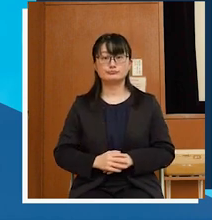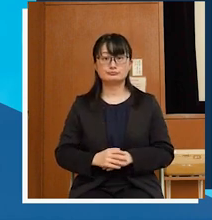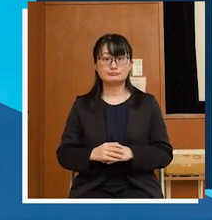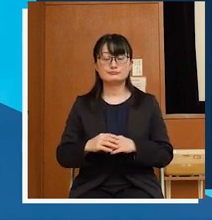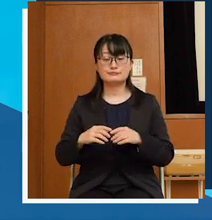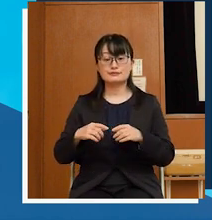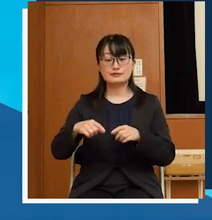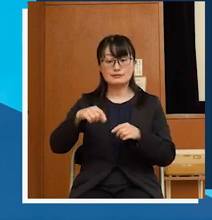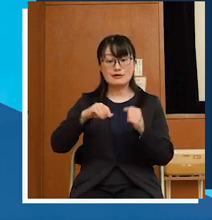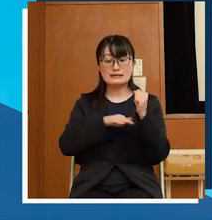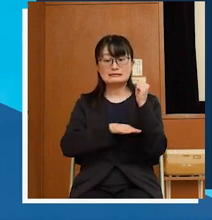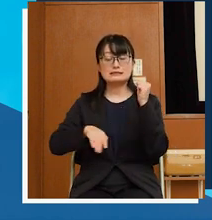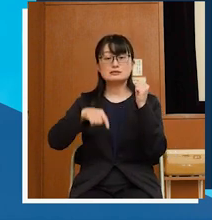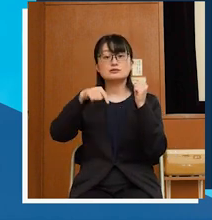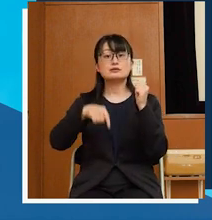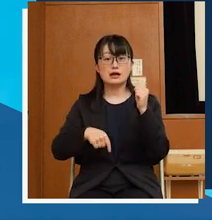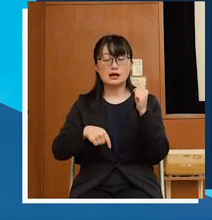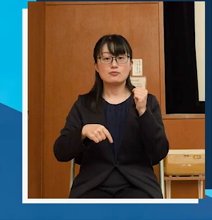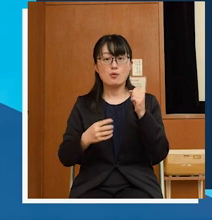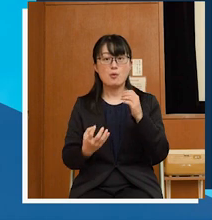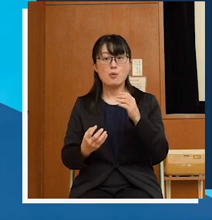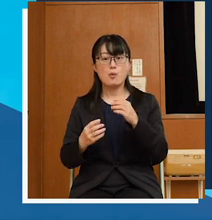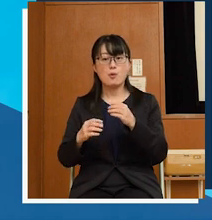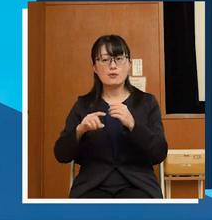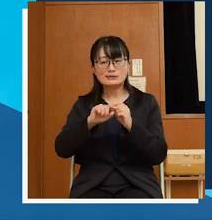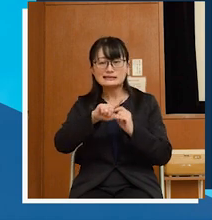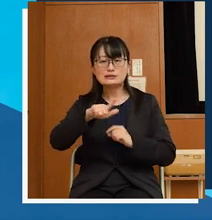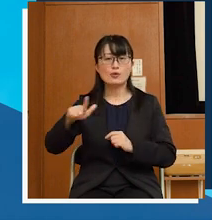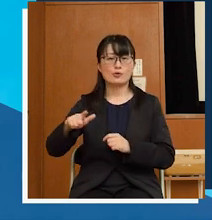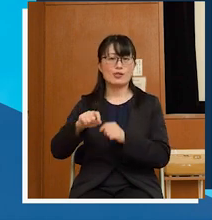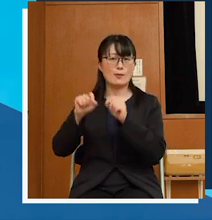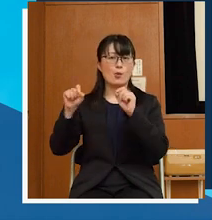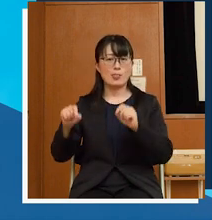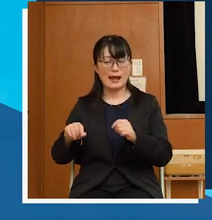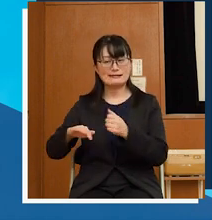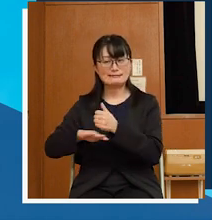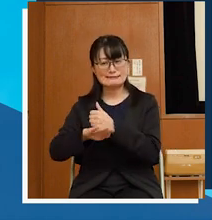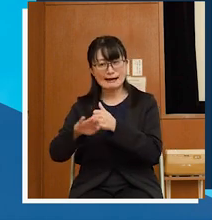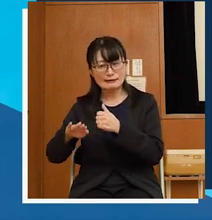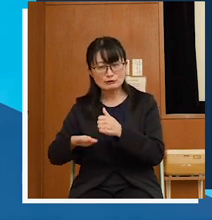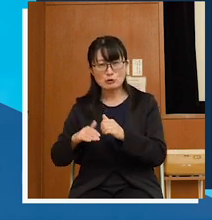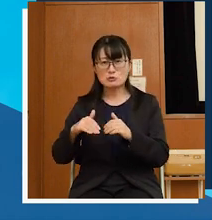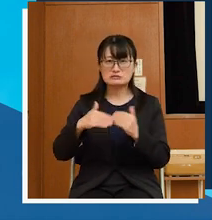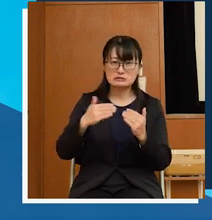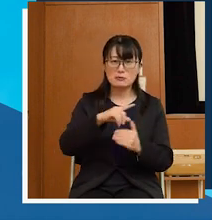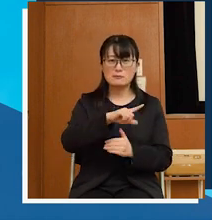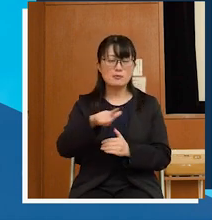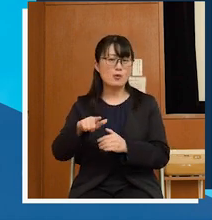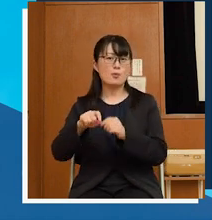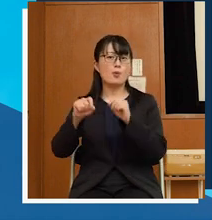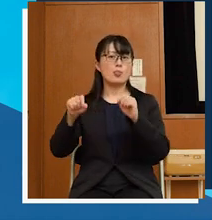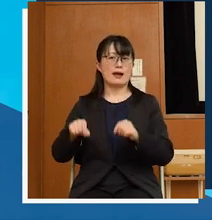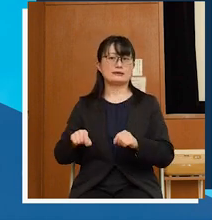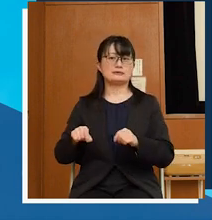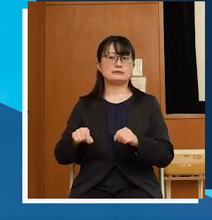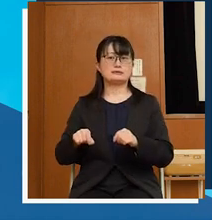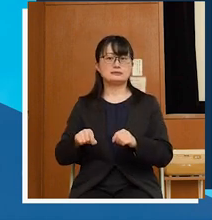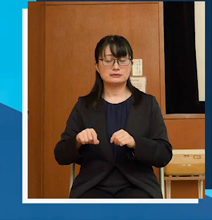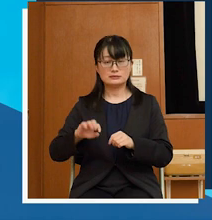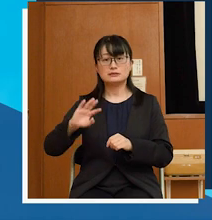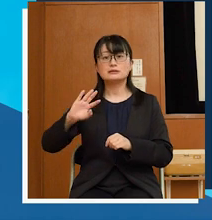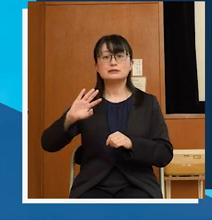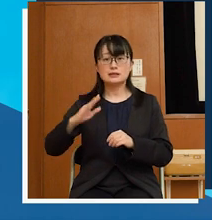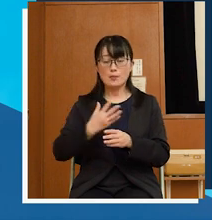県民の安全安心な生活を脅かしていること日米地協定により国内法が適用されない